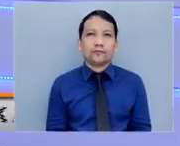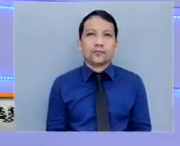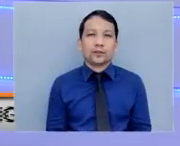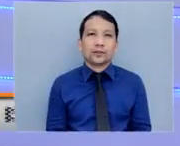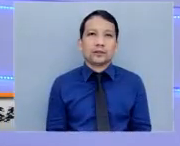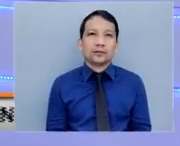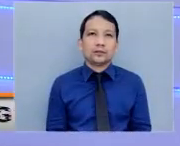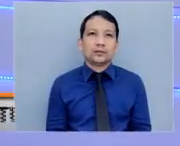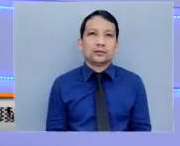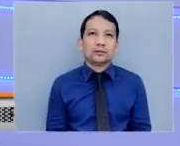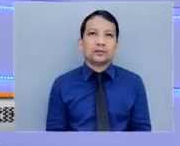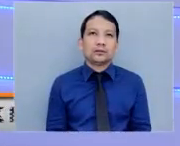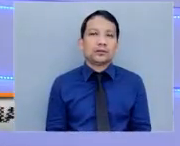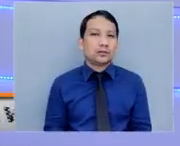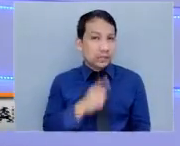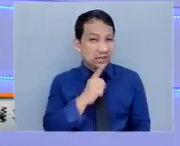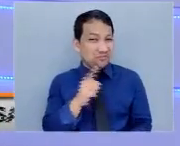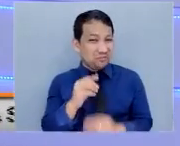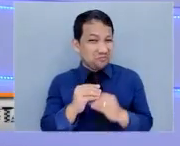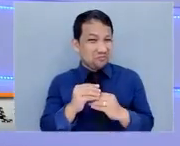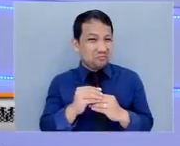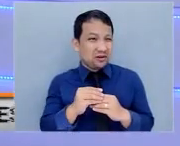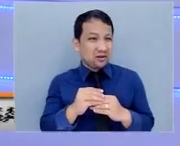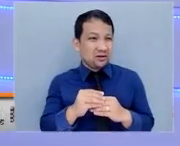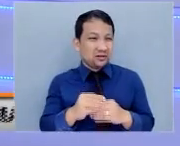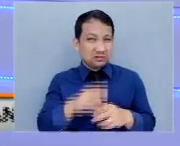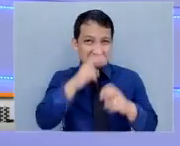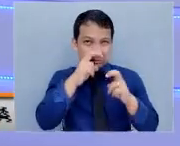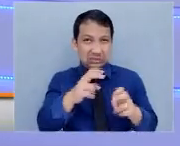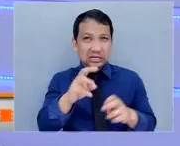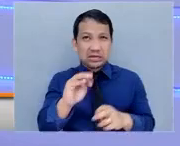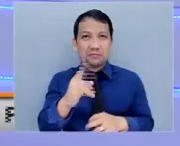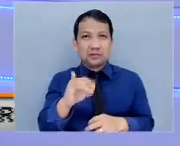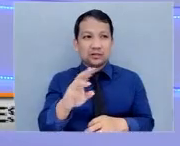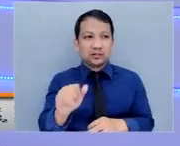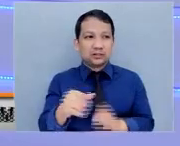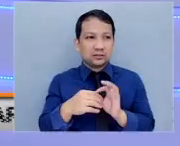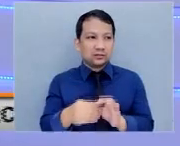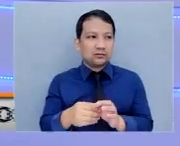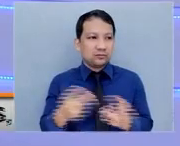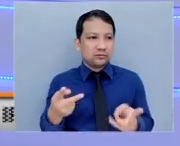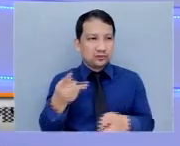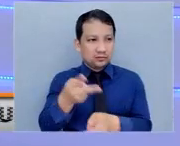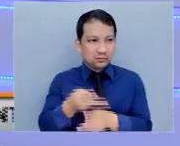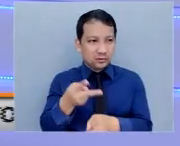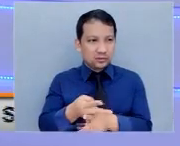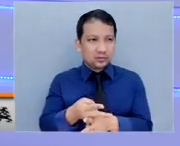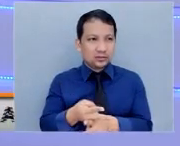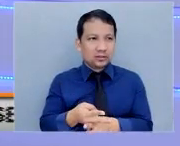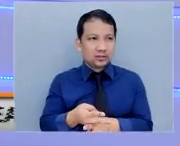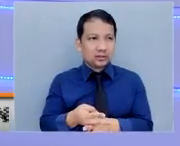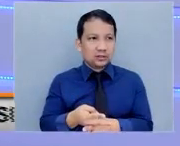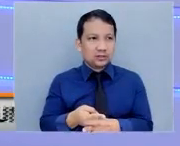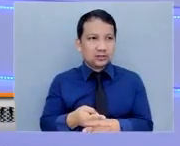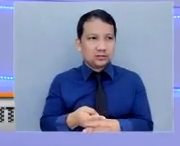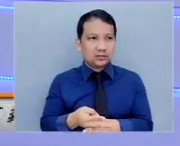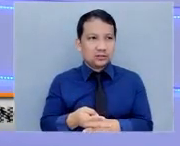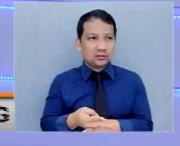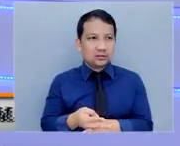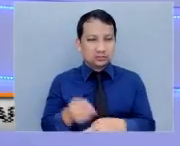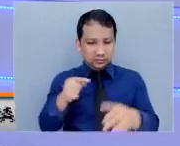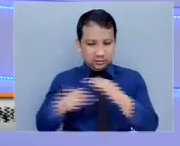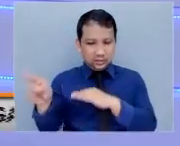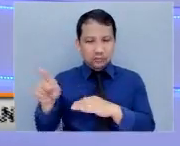Itinuturing pa man ding maximum security prison ang Bilibid pero wala naman daw bantay. Yan ang dahilan kaya natakasan ng preso